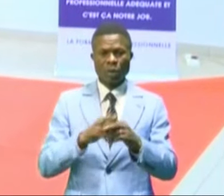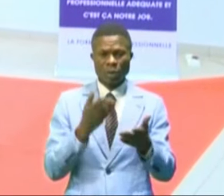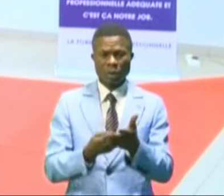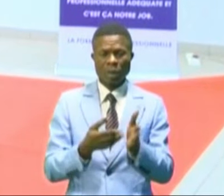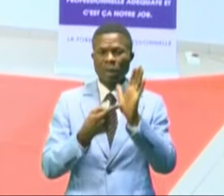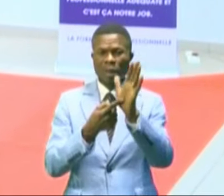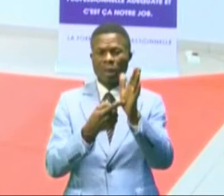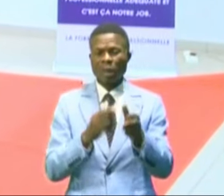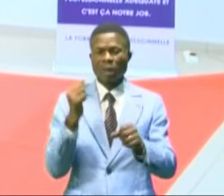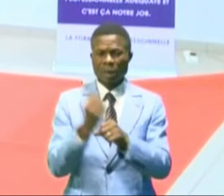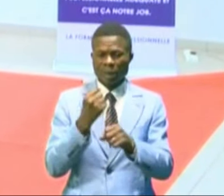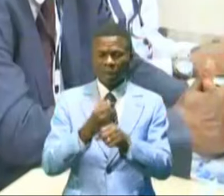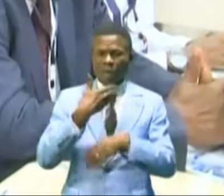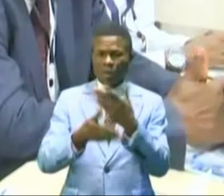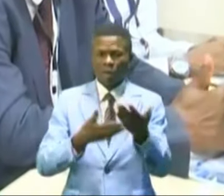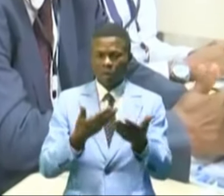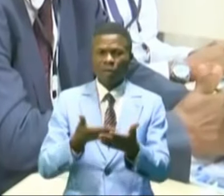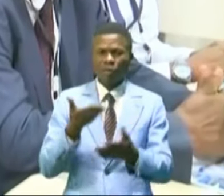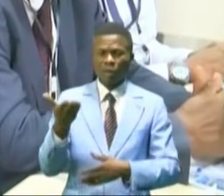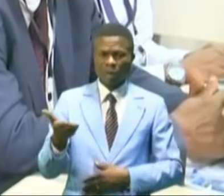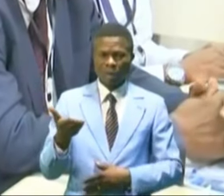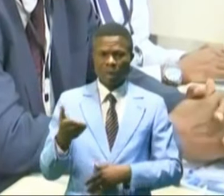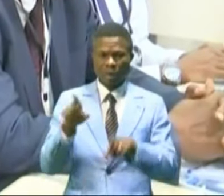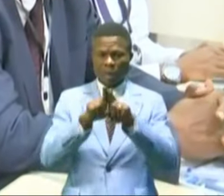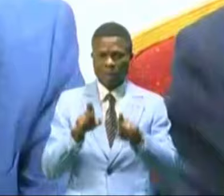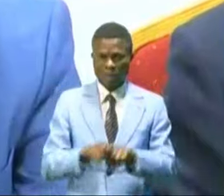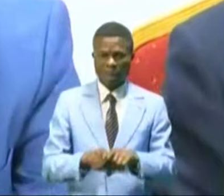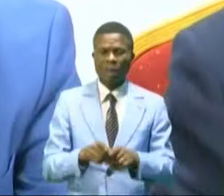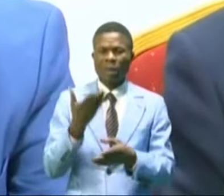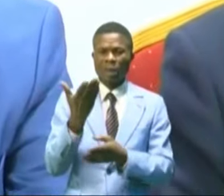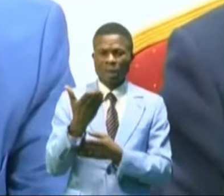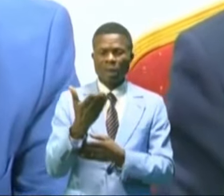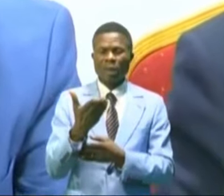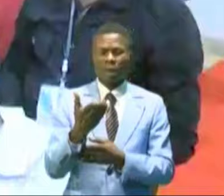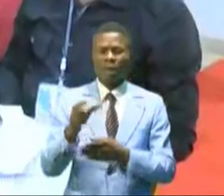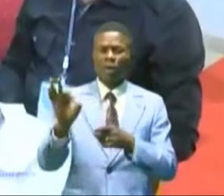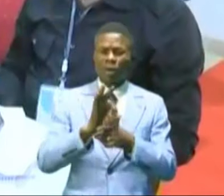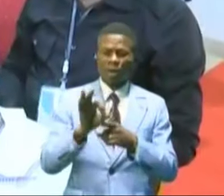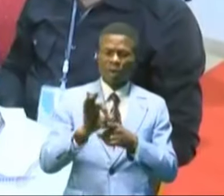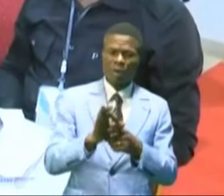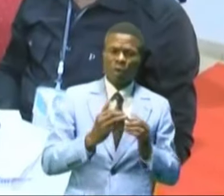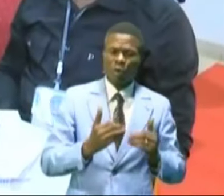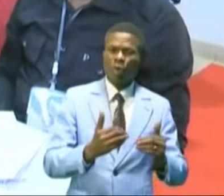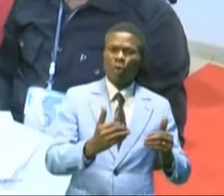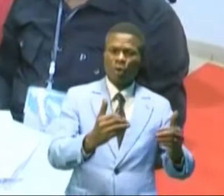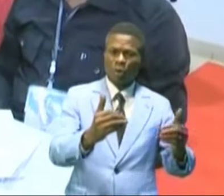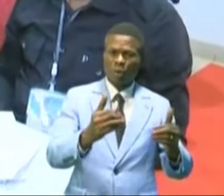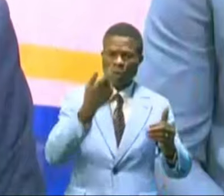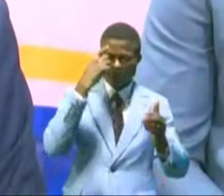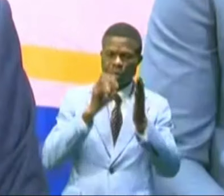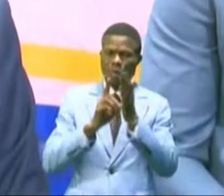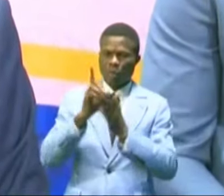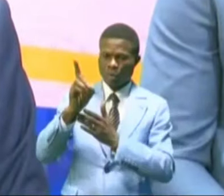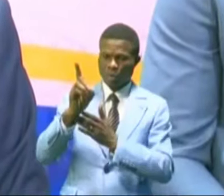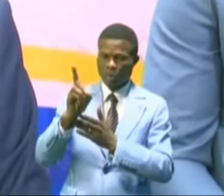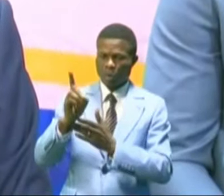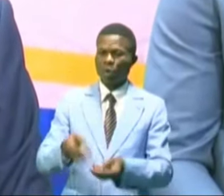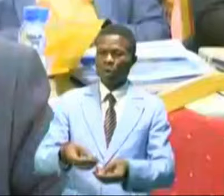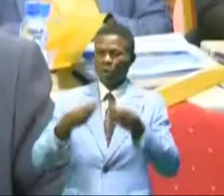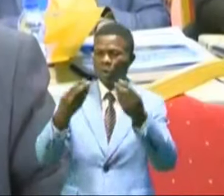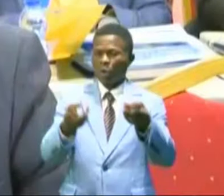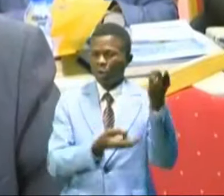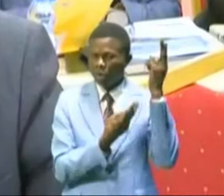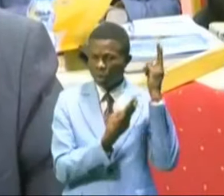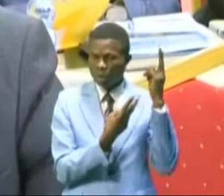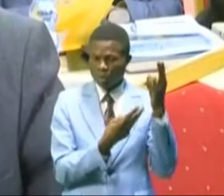les réalisations de son entité en rapport avec les recommandations formulées lors de la dernière session, la valorisation du